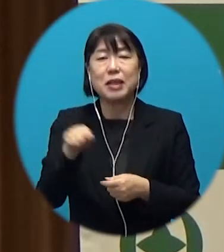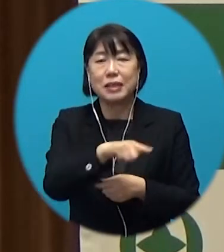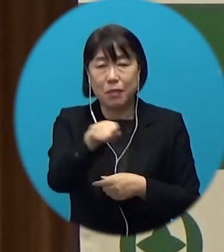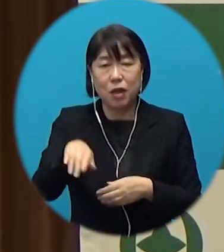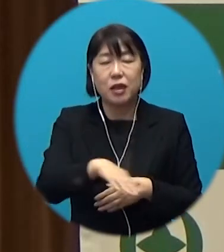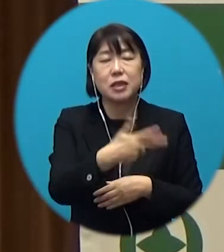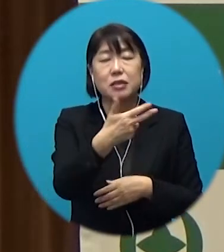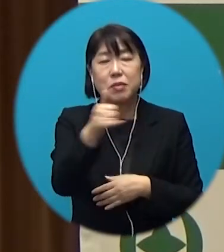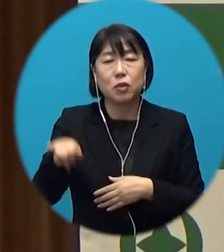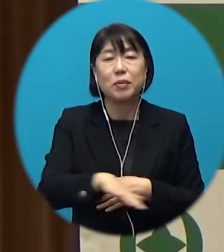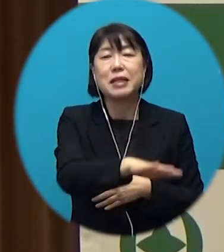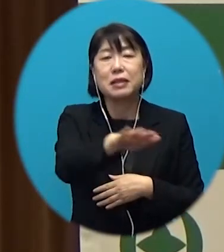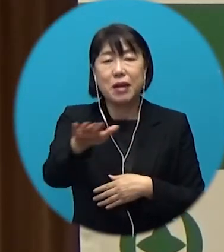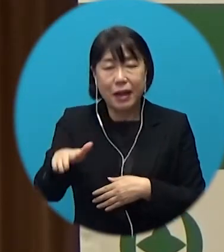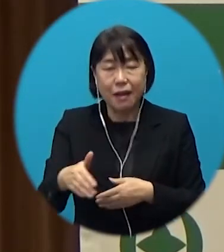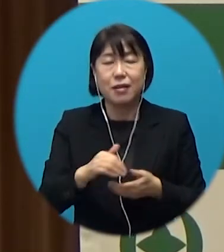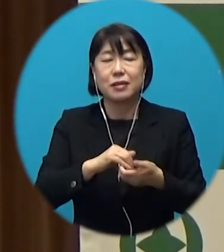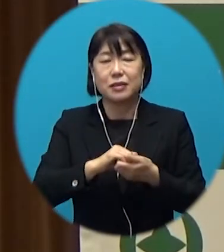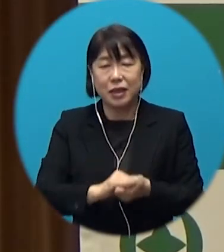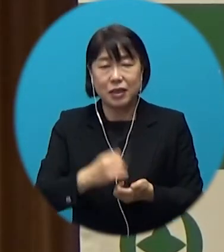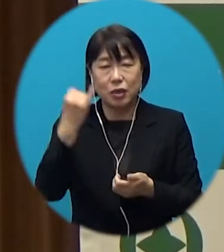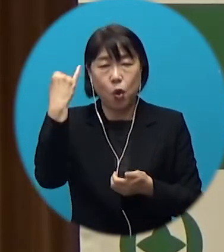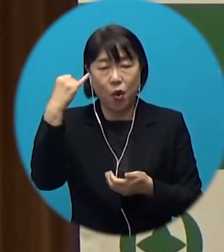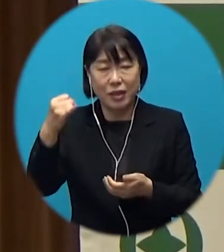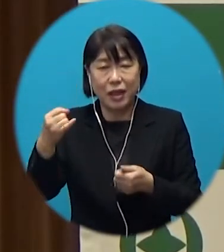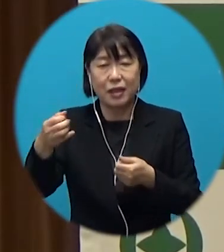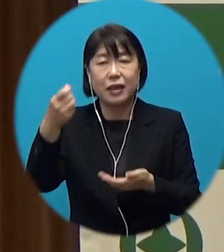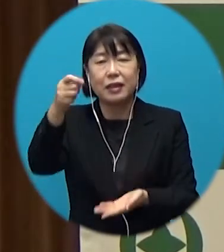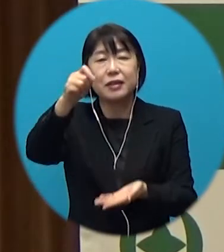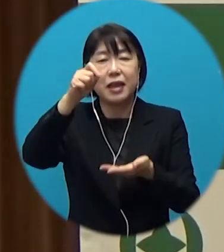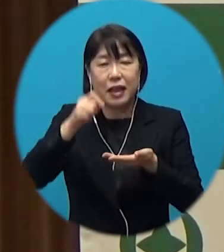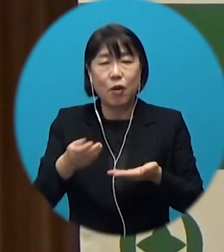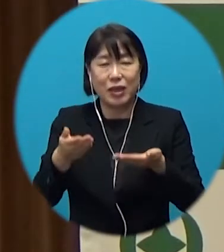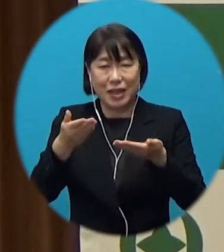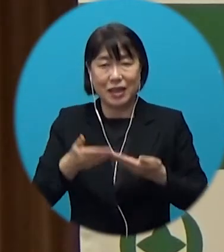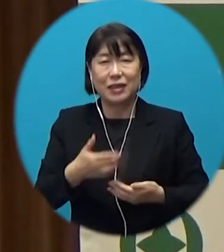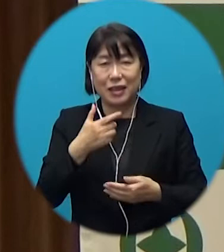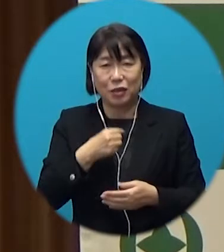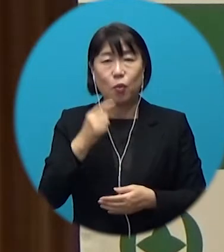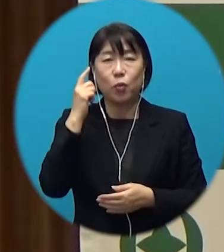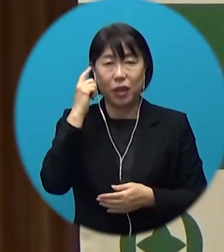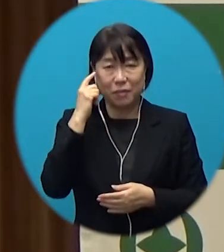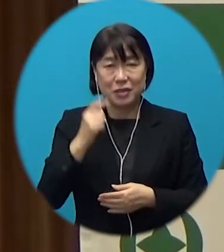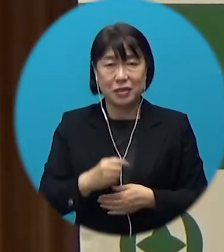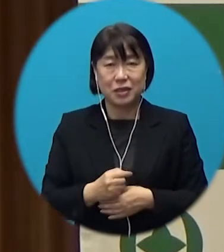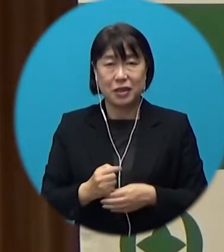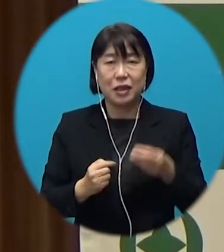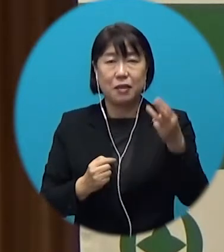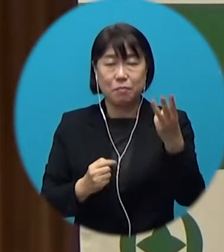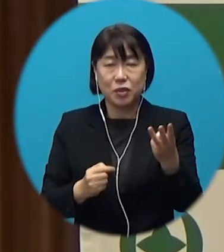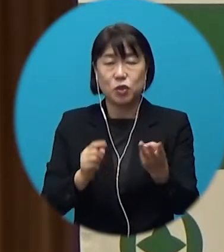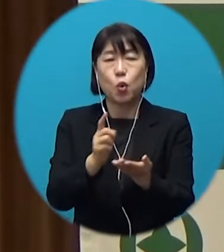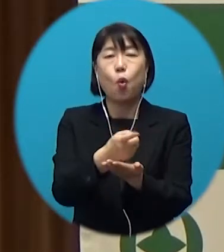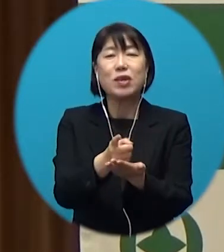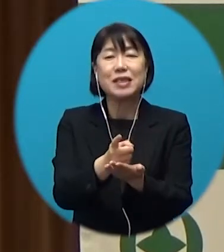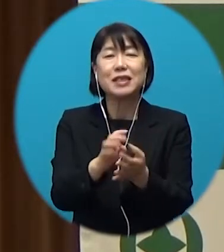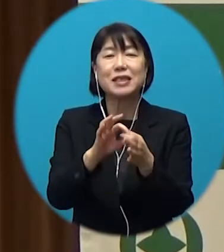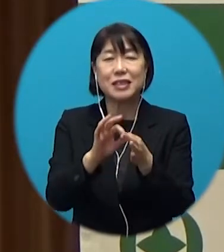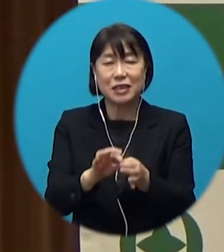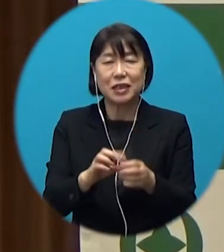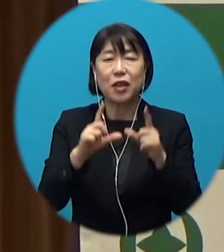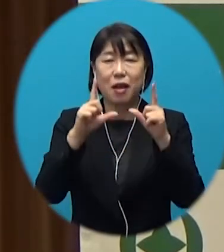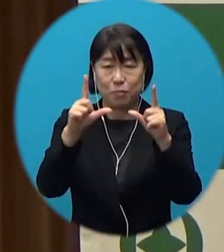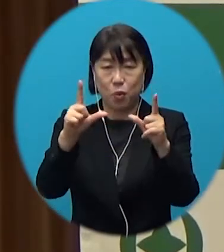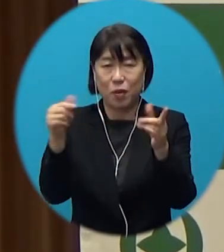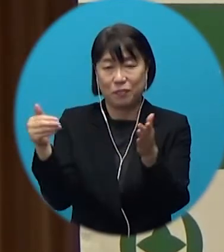民の皆様からぜひご意見、提案をいただきたいと思っております。一応、羅針盤の発表の一つでは以